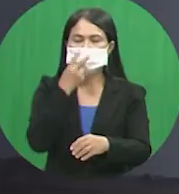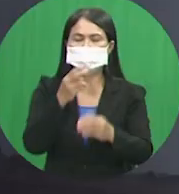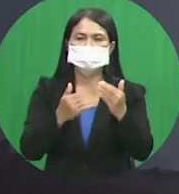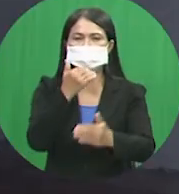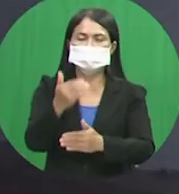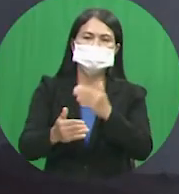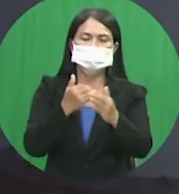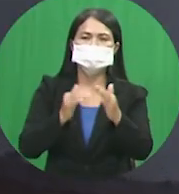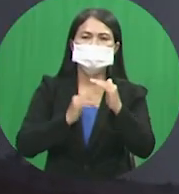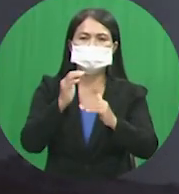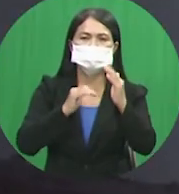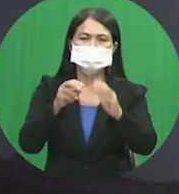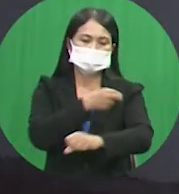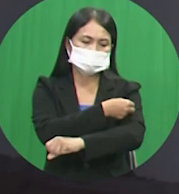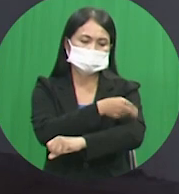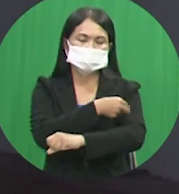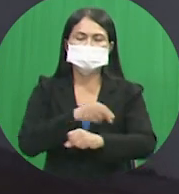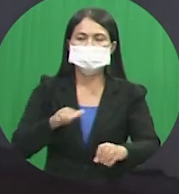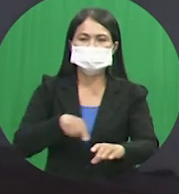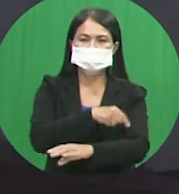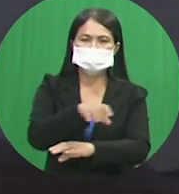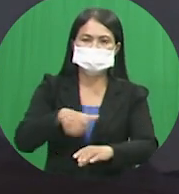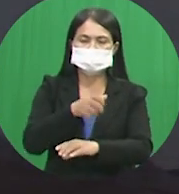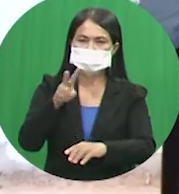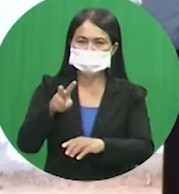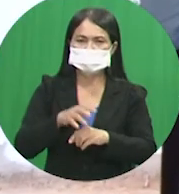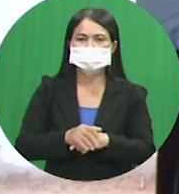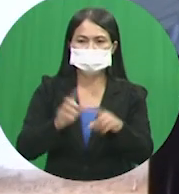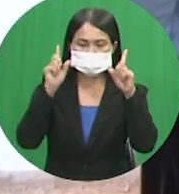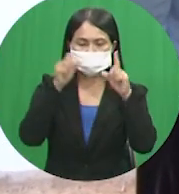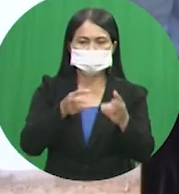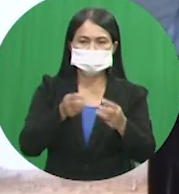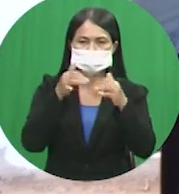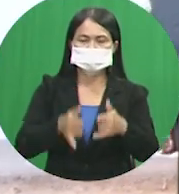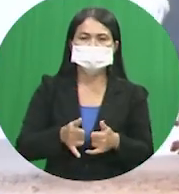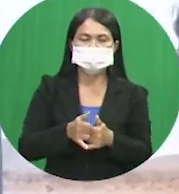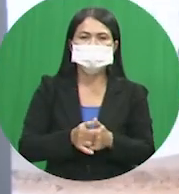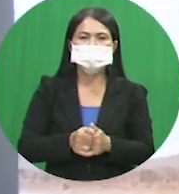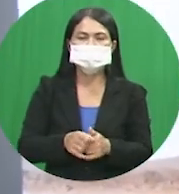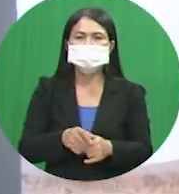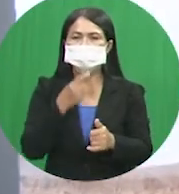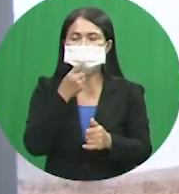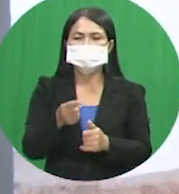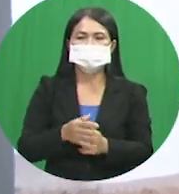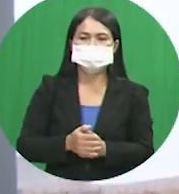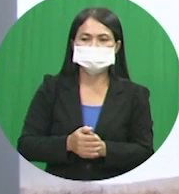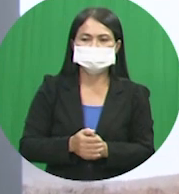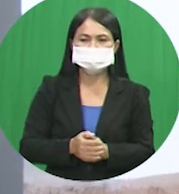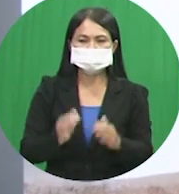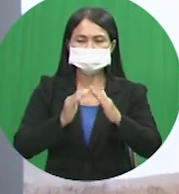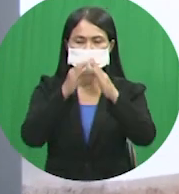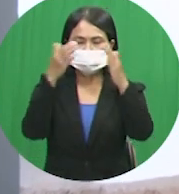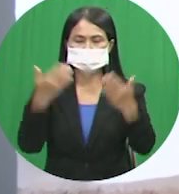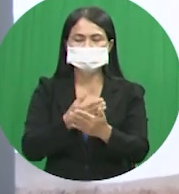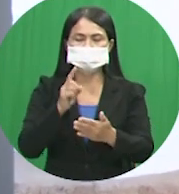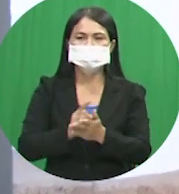ភាពនៃការសាងសង់មន្ទីរពេទ្យបង្អែកស្រុកក្រូចឆ្មាទី2ឯកឧត្តមអបនាយករដ្ឋមន្ត្រីបានបញ្ជាក់ថាអគារថ្មីទី